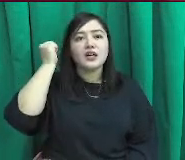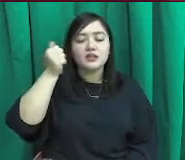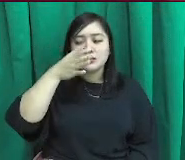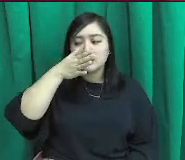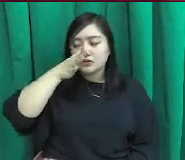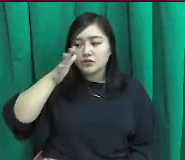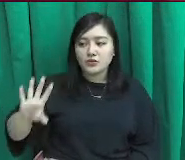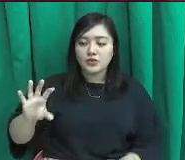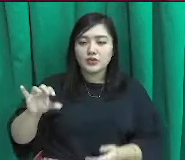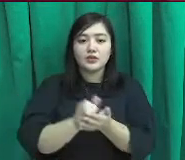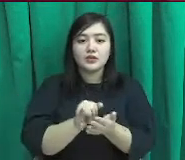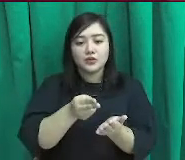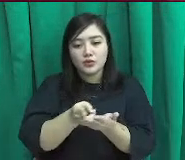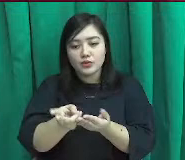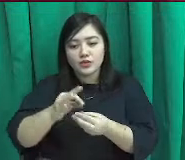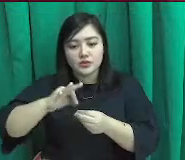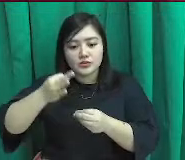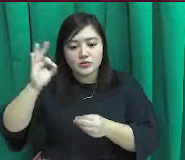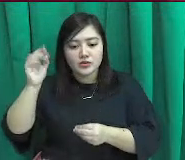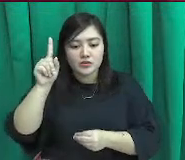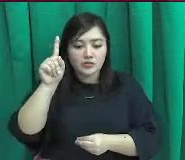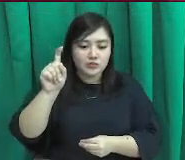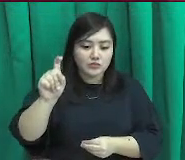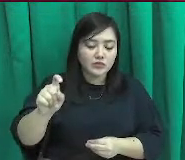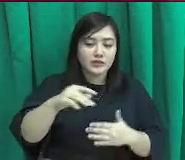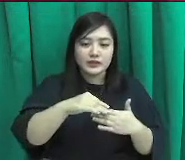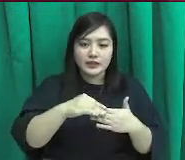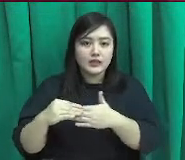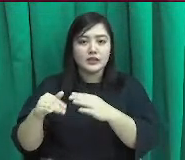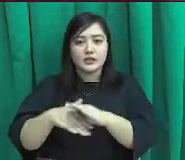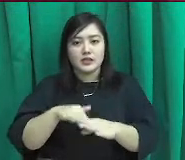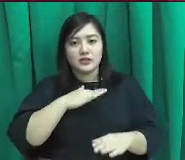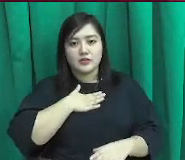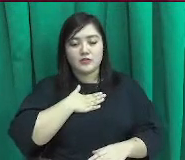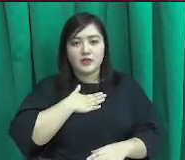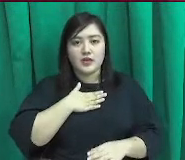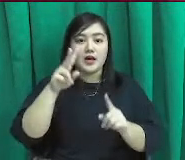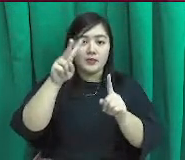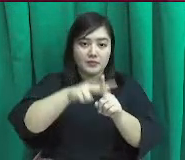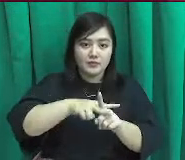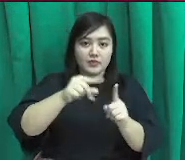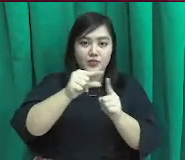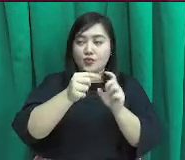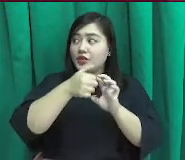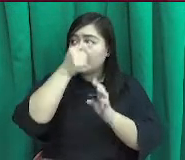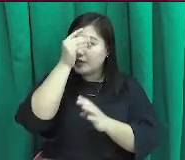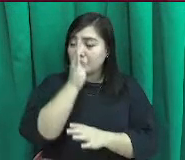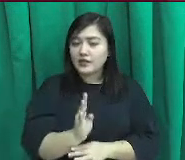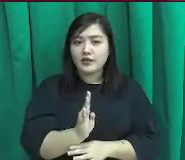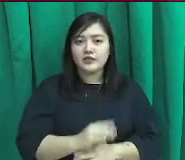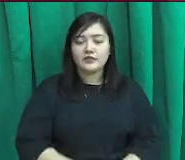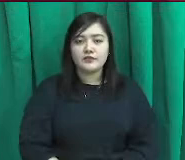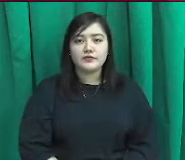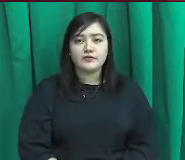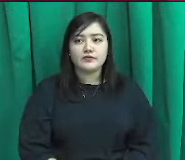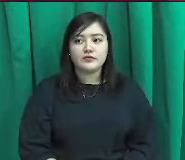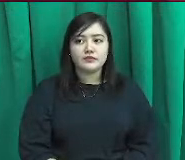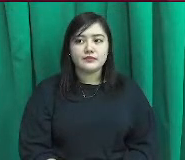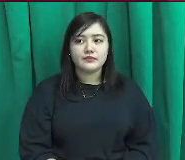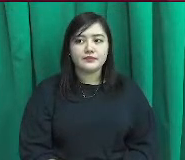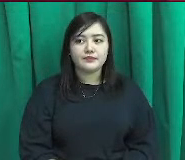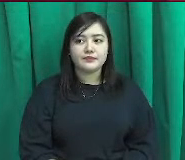na-mention ko yung last time. Sir Dennis, sinasabi mo na isa sa nagiging cause ng